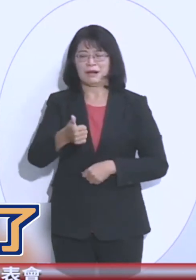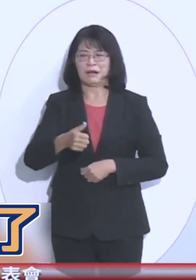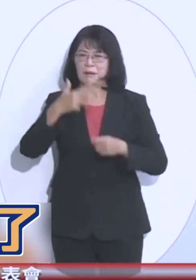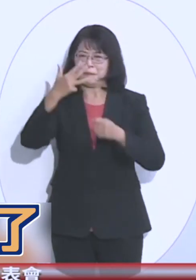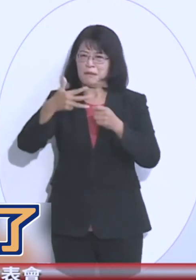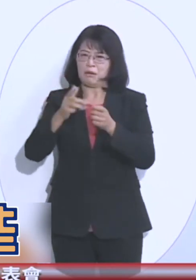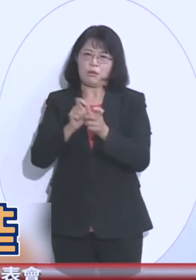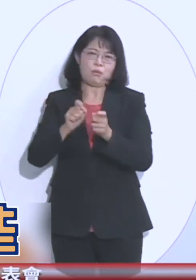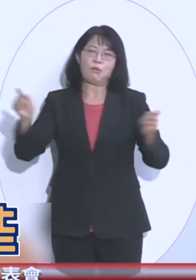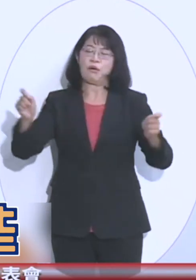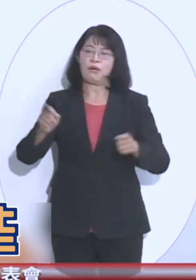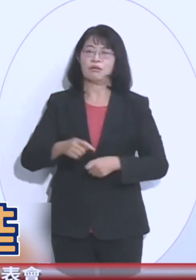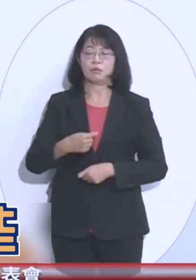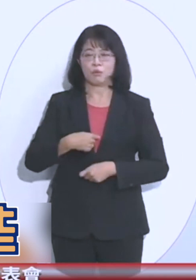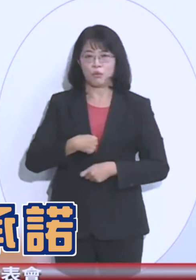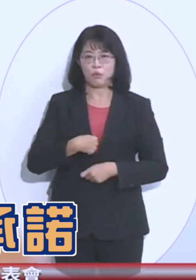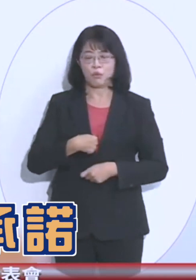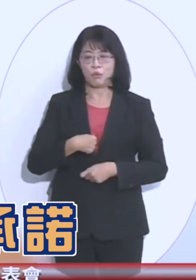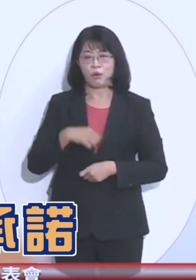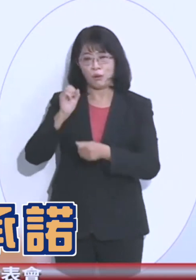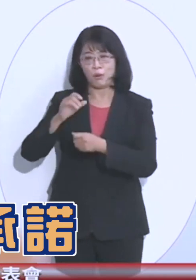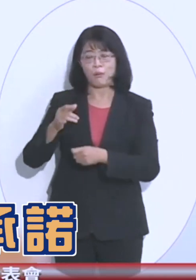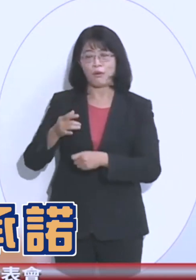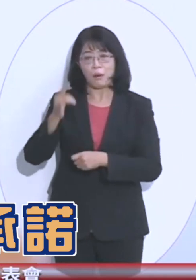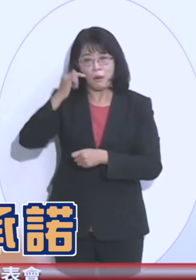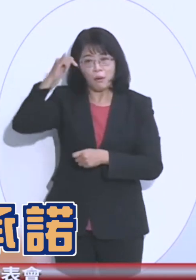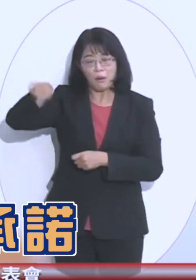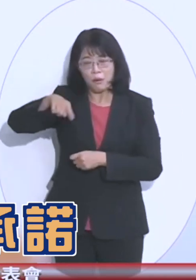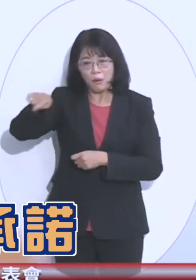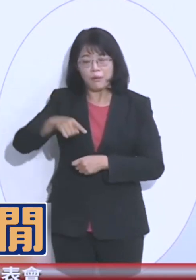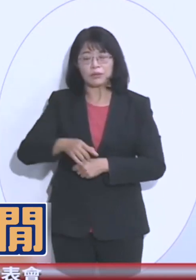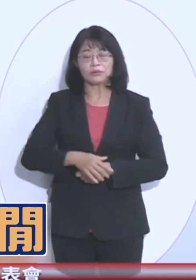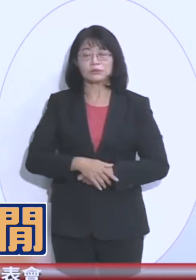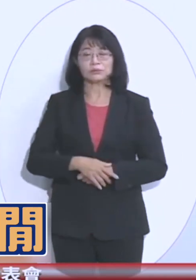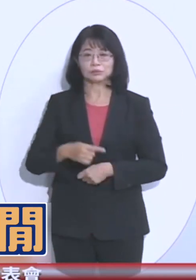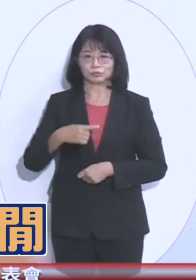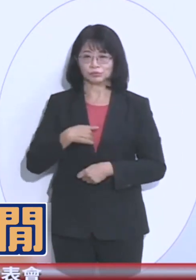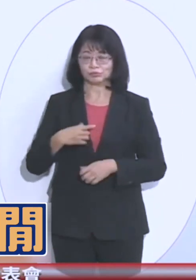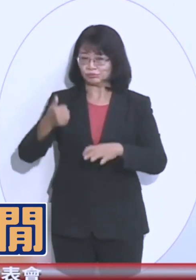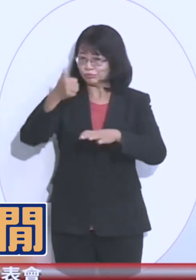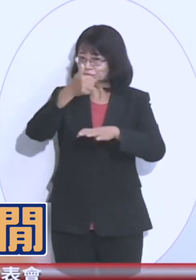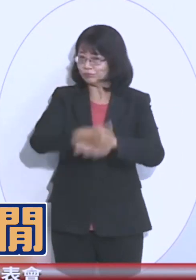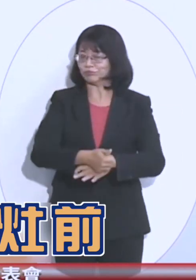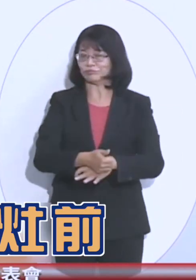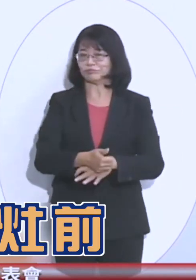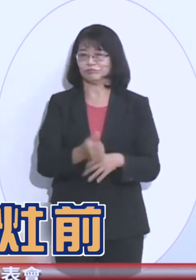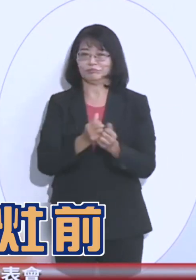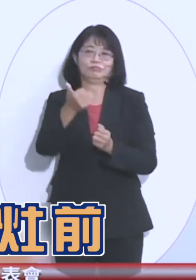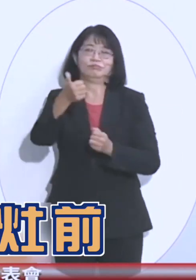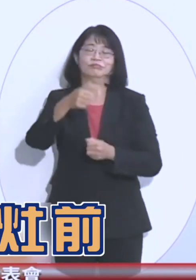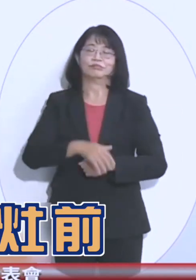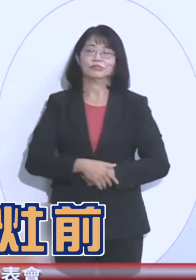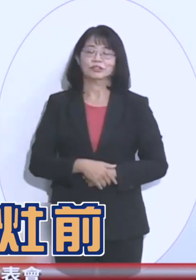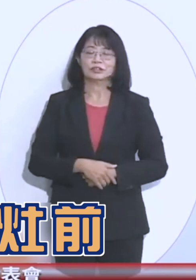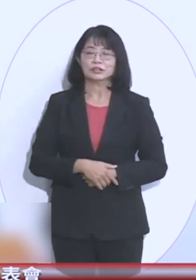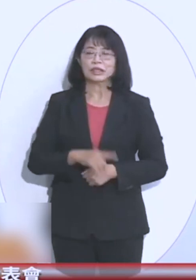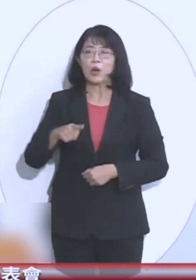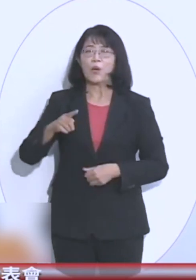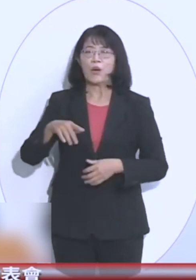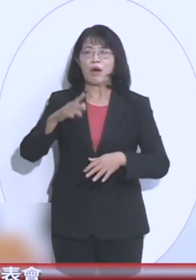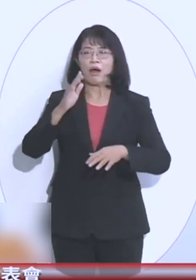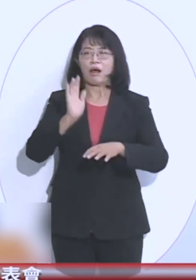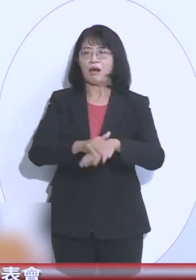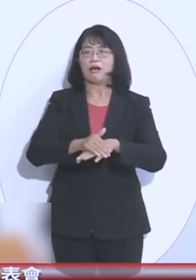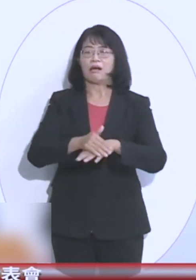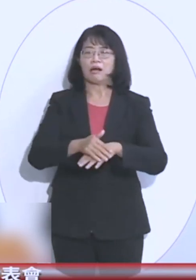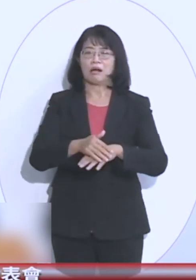上久，所以我甲这奥利桑奥巴桑承诺，会做的大家轻盈，未做的大家枯燥症，有能